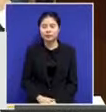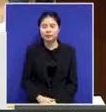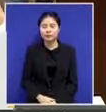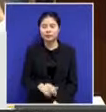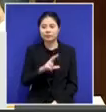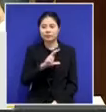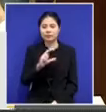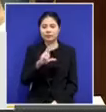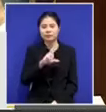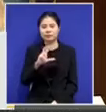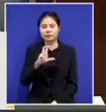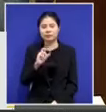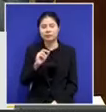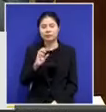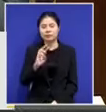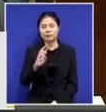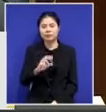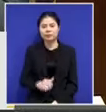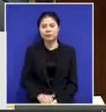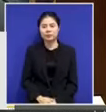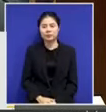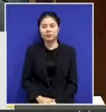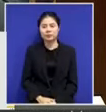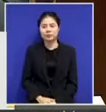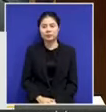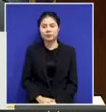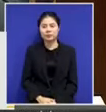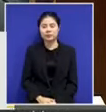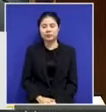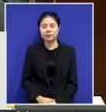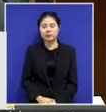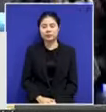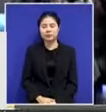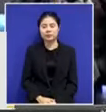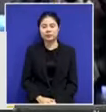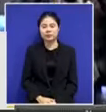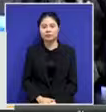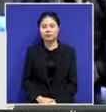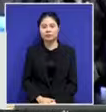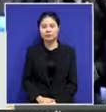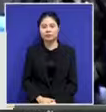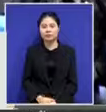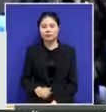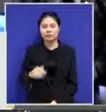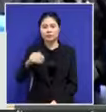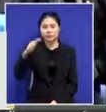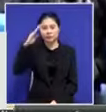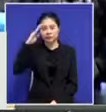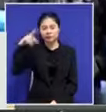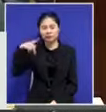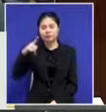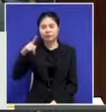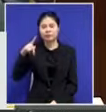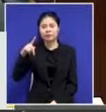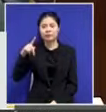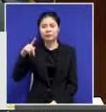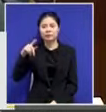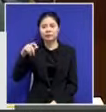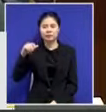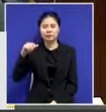พย์